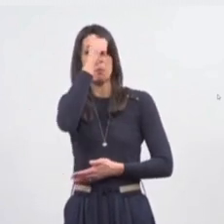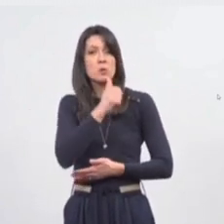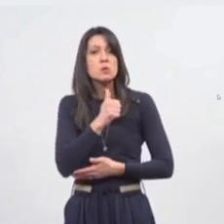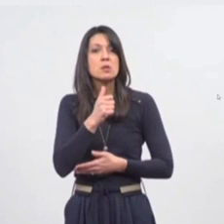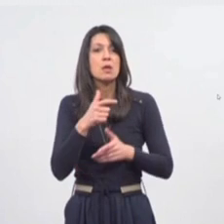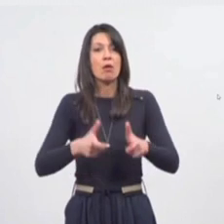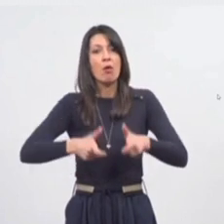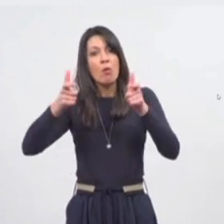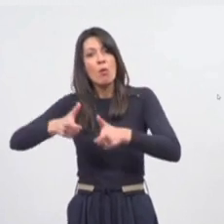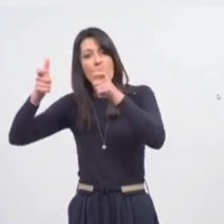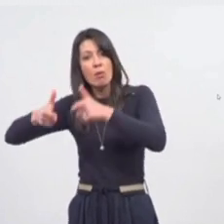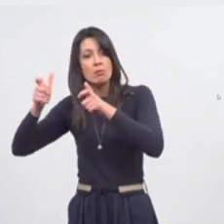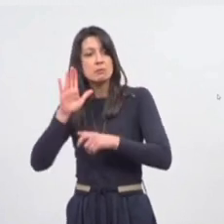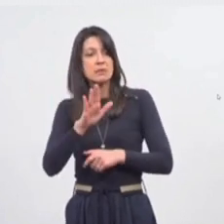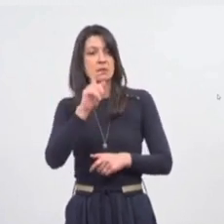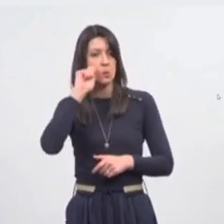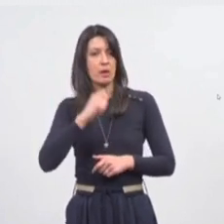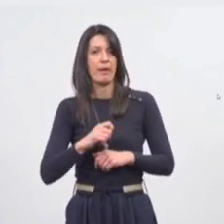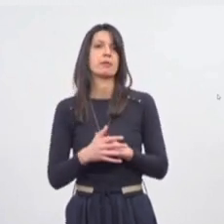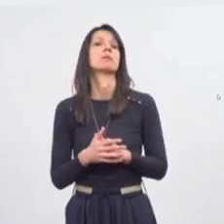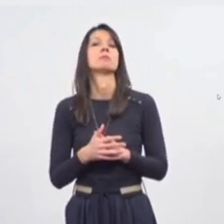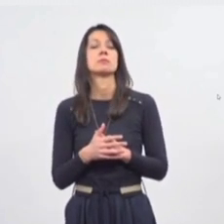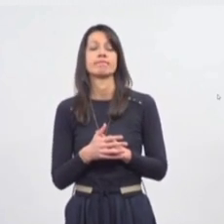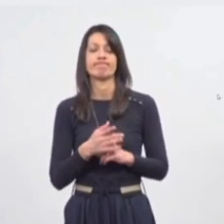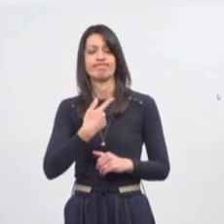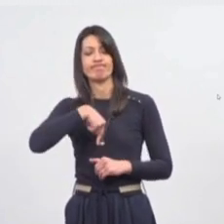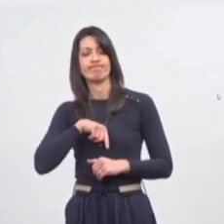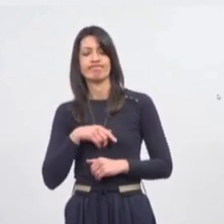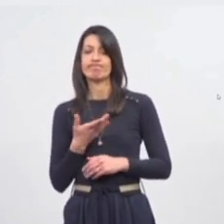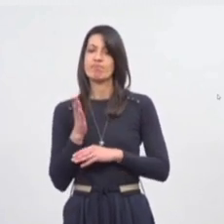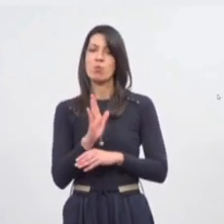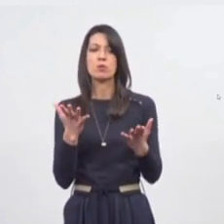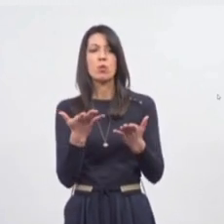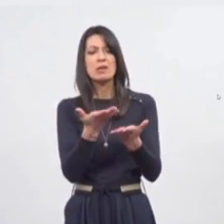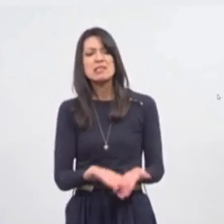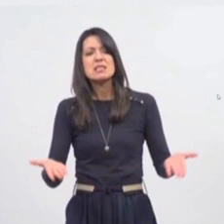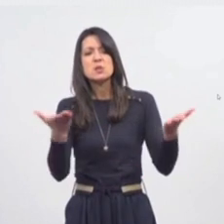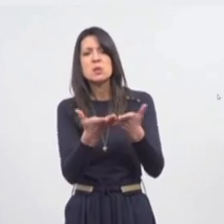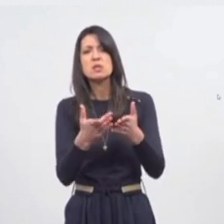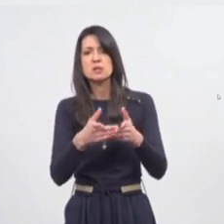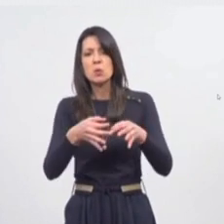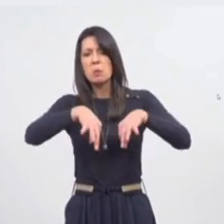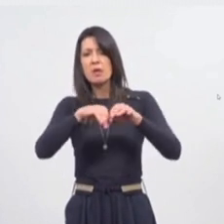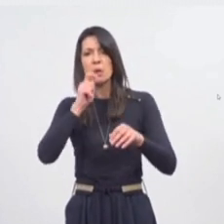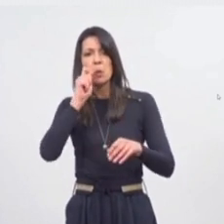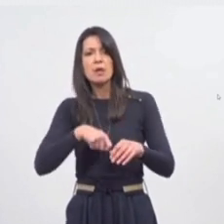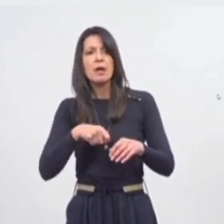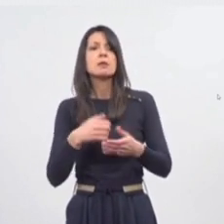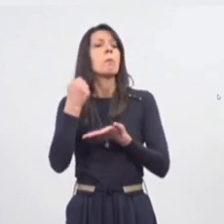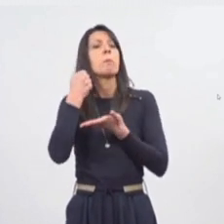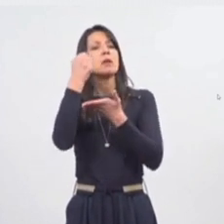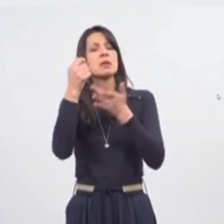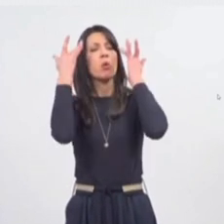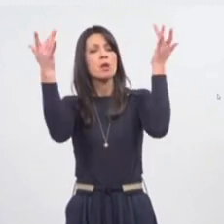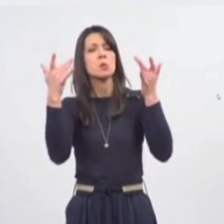Nous affirmons notre très grande préoccupation à la suite des dégradations du patrimoine culturel ukrainien dont